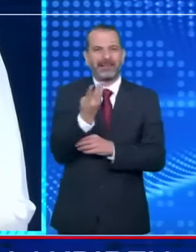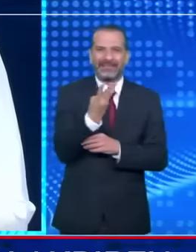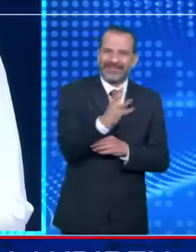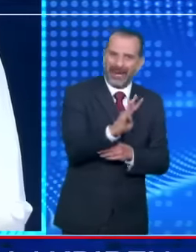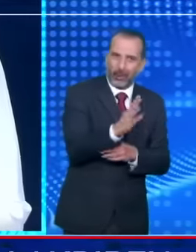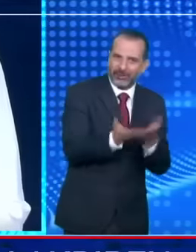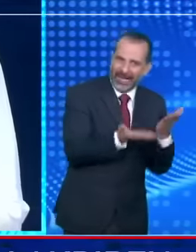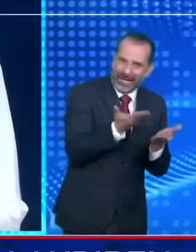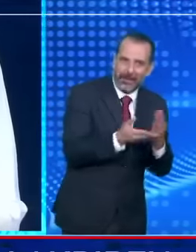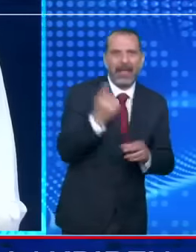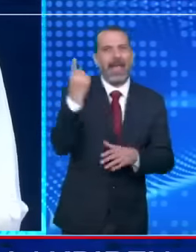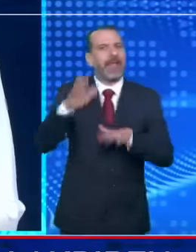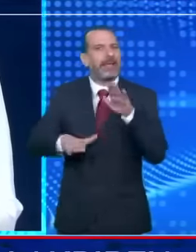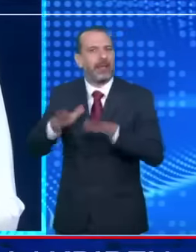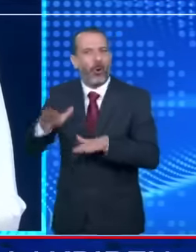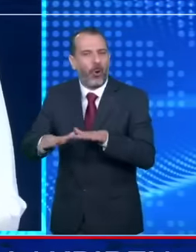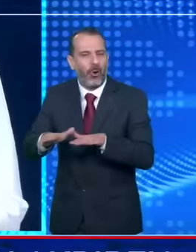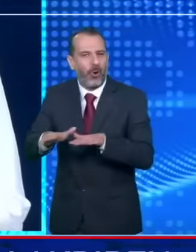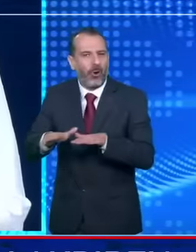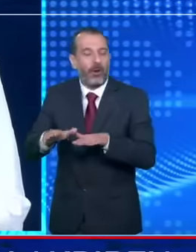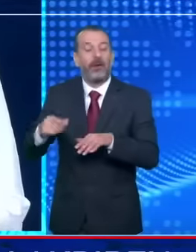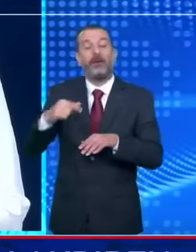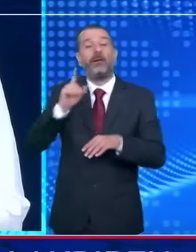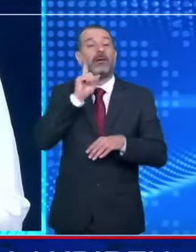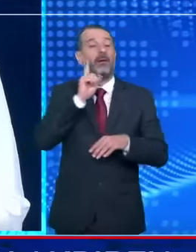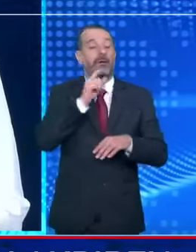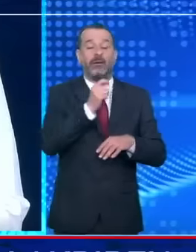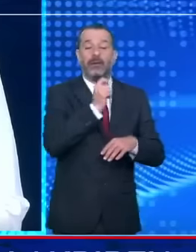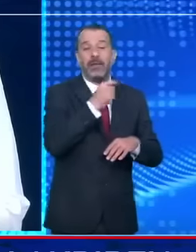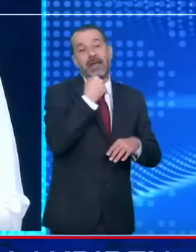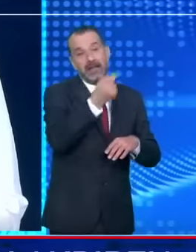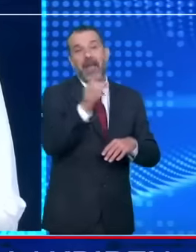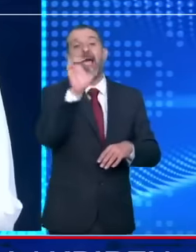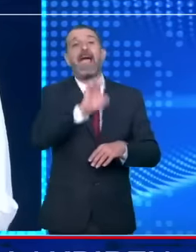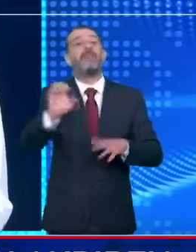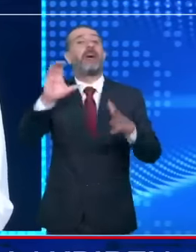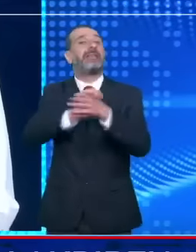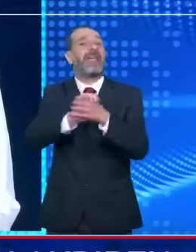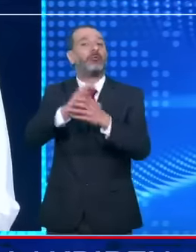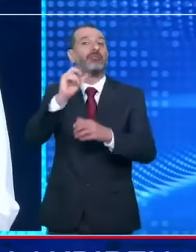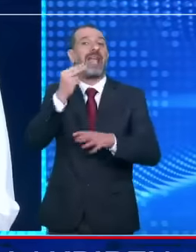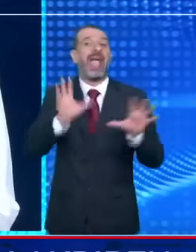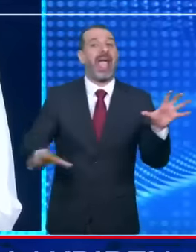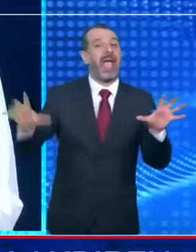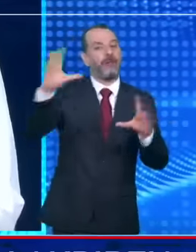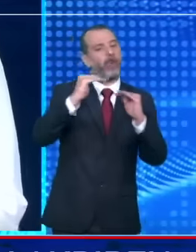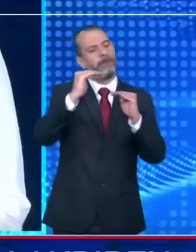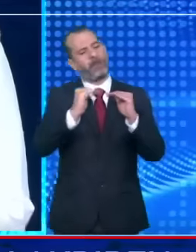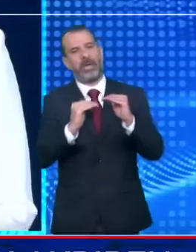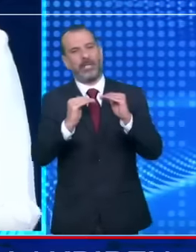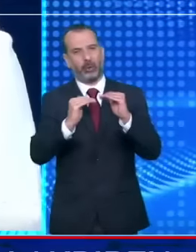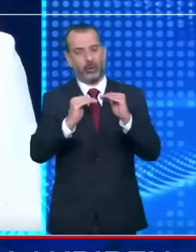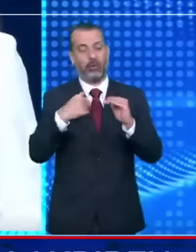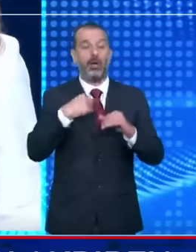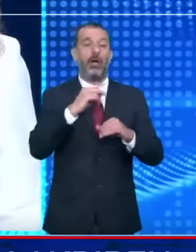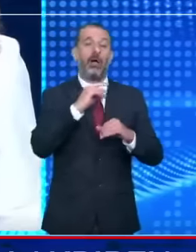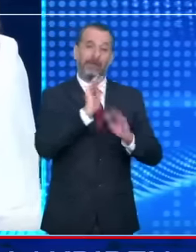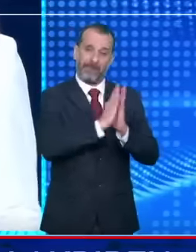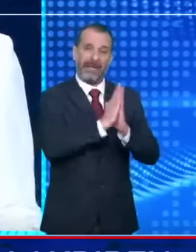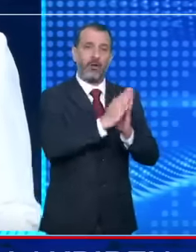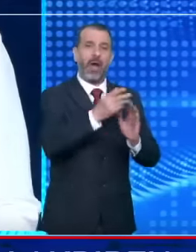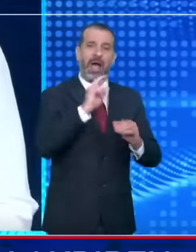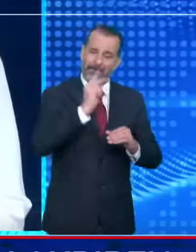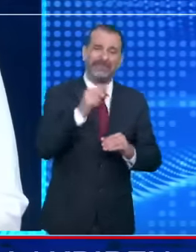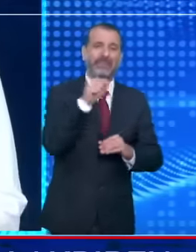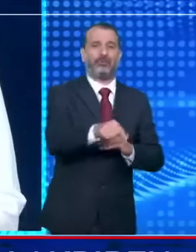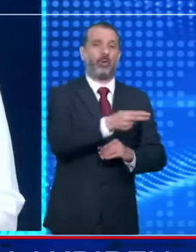1 κιλό, γιατί μου μπερδεύει τελείως. Αυτών της Ευρωζώνης. Θα ήθελα λοιπόν το δικό σας σχόλιο, γιατί το αυτό έρχεται μαζί με